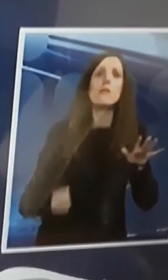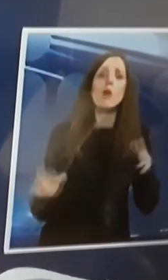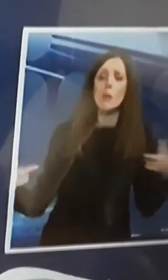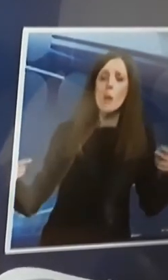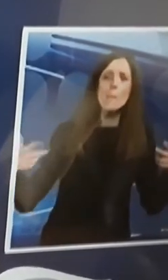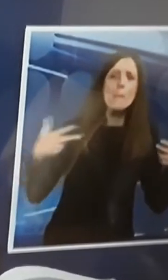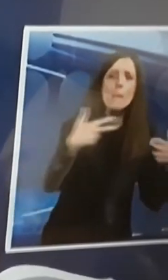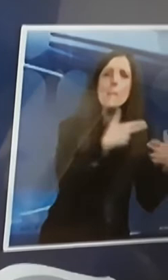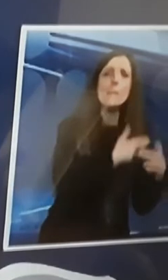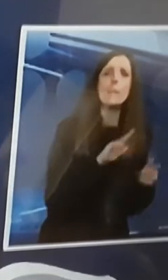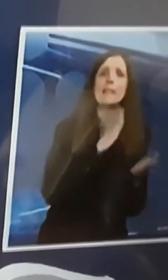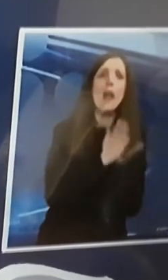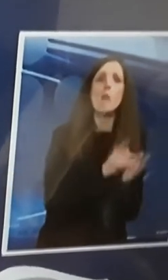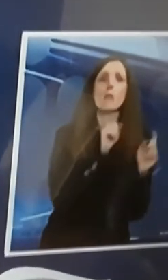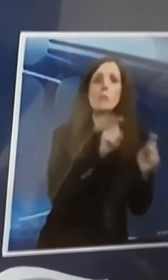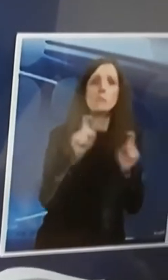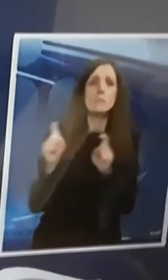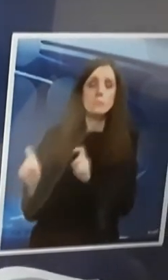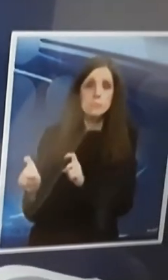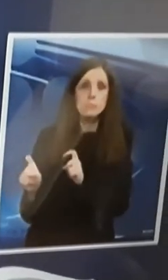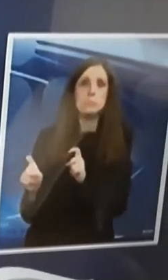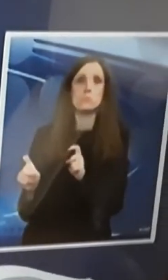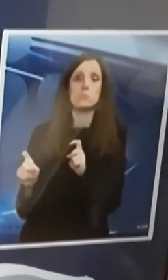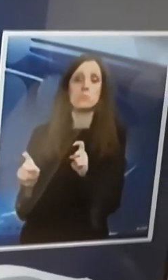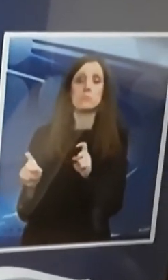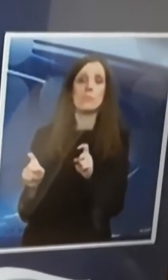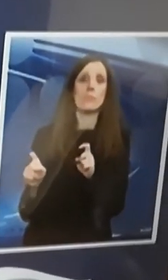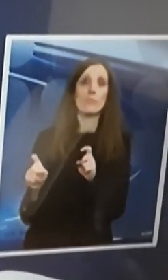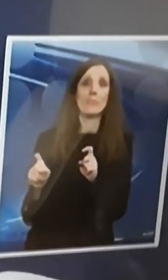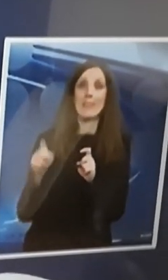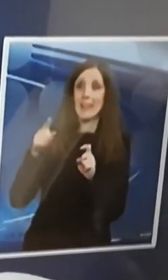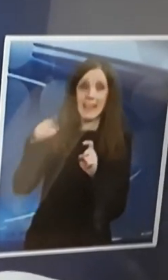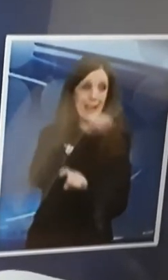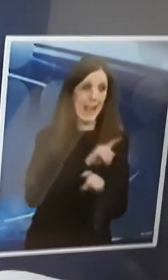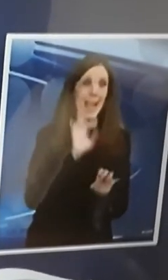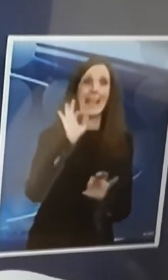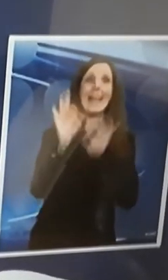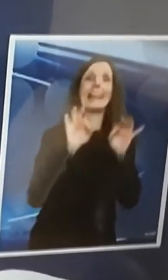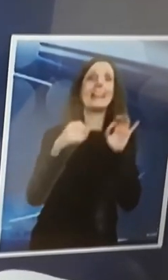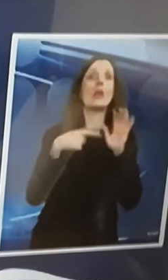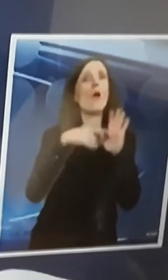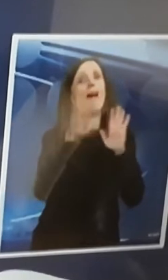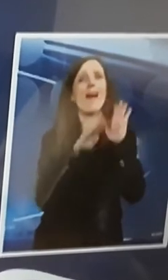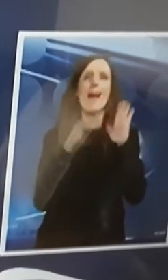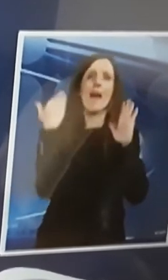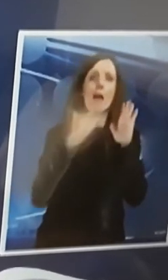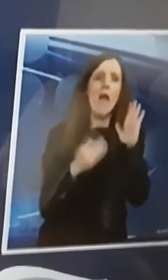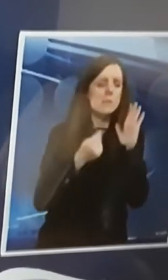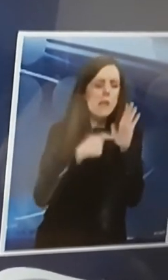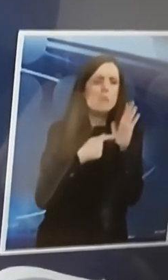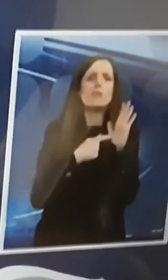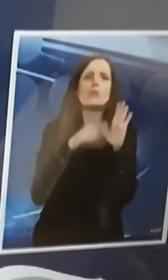njegovo prenošenje i napada to u smislu napada ovih mera koje su isključivo i samo zato i